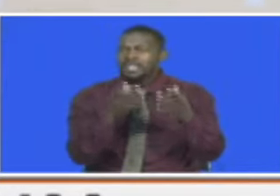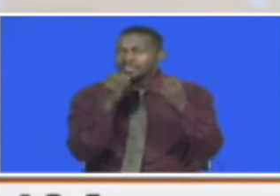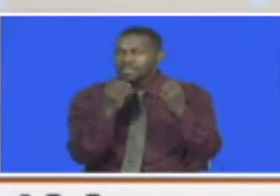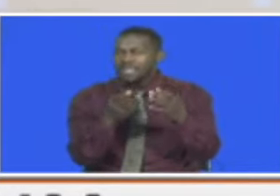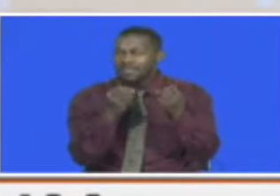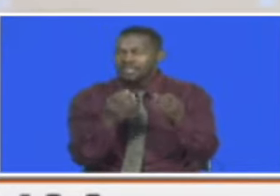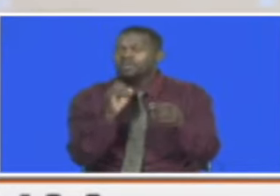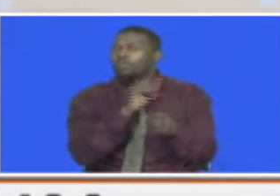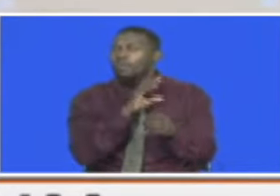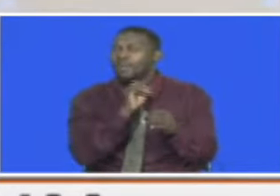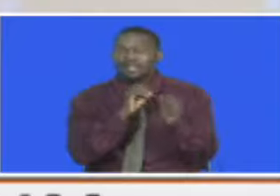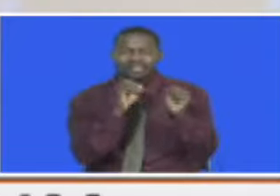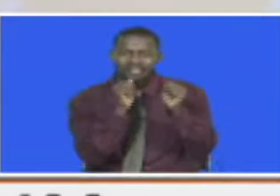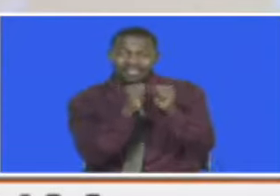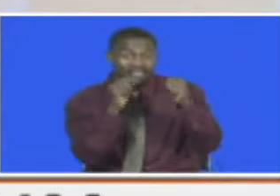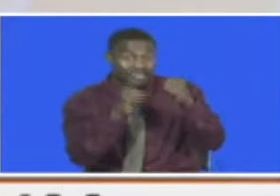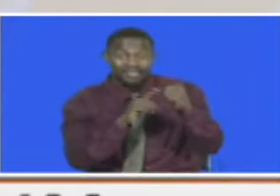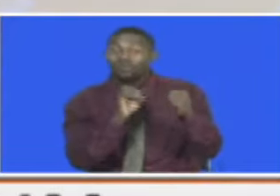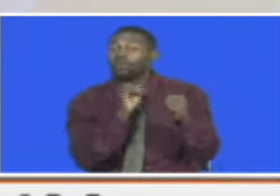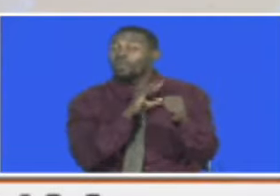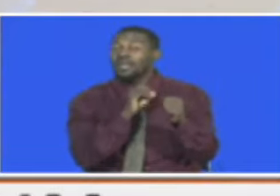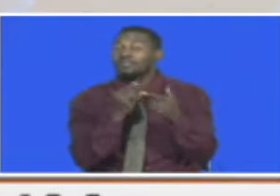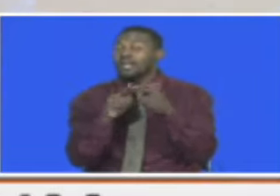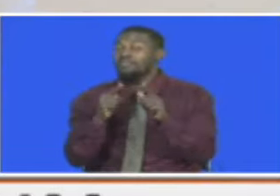16. Nimetaja matatu tu.